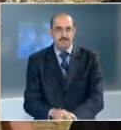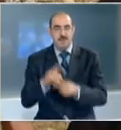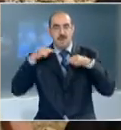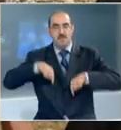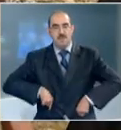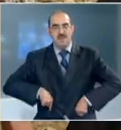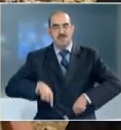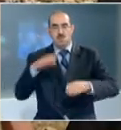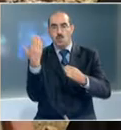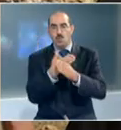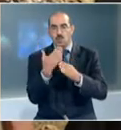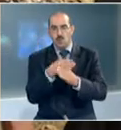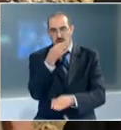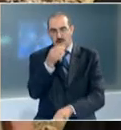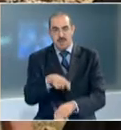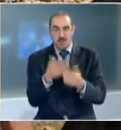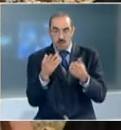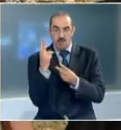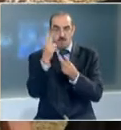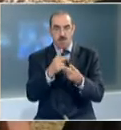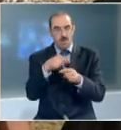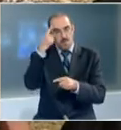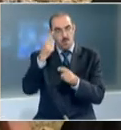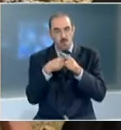نأكدوا على الجانب اليقظة